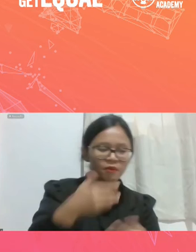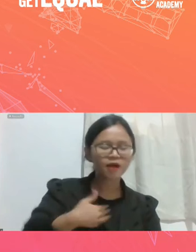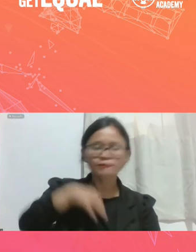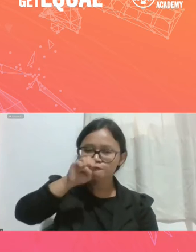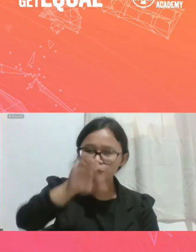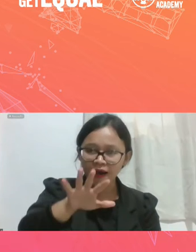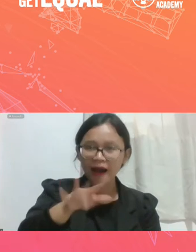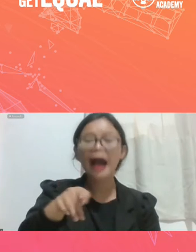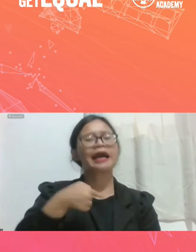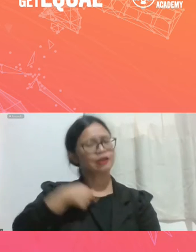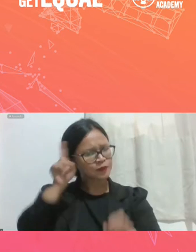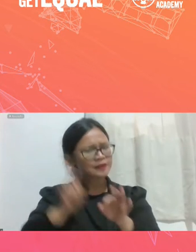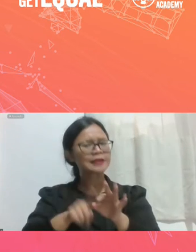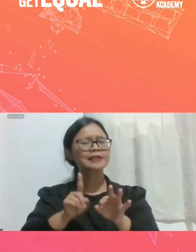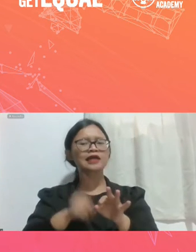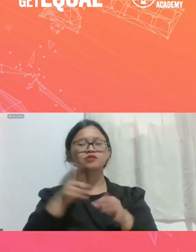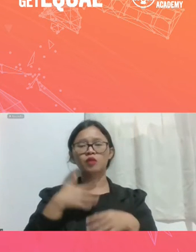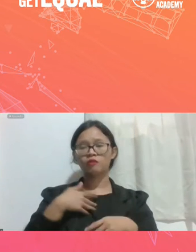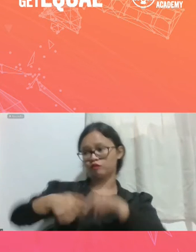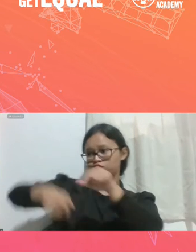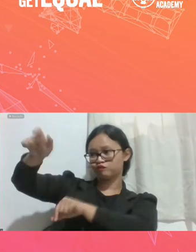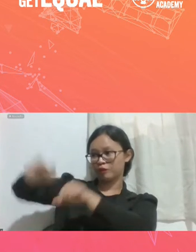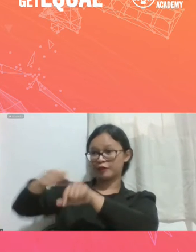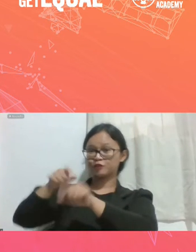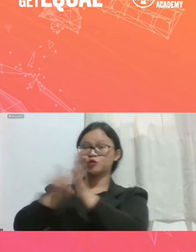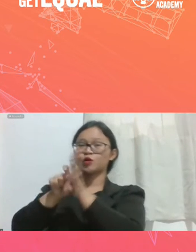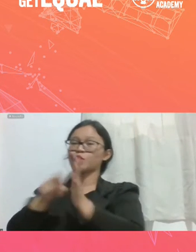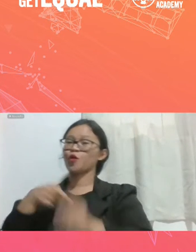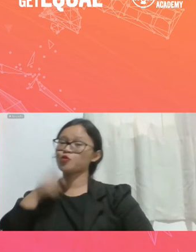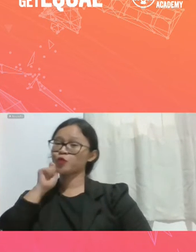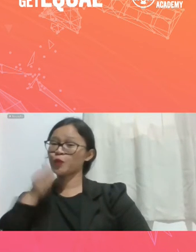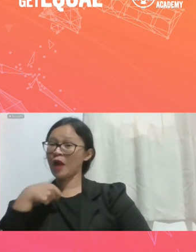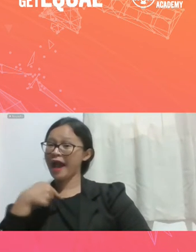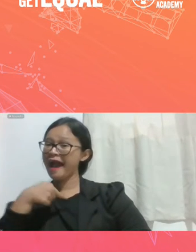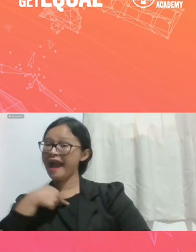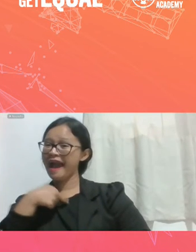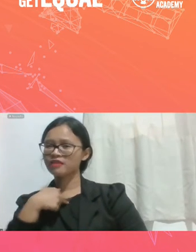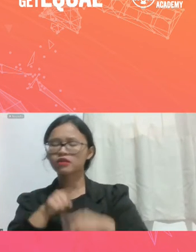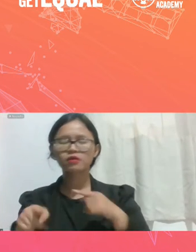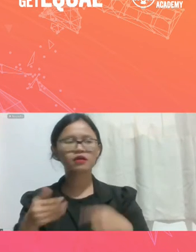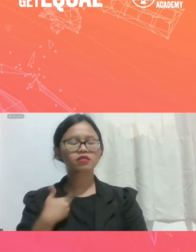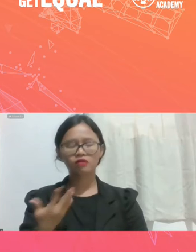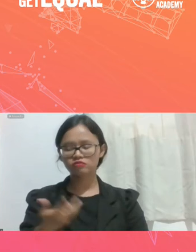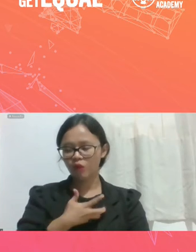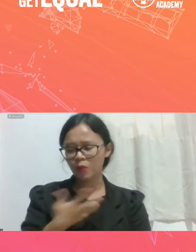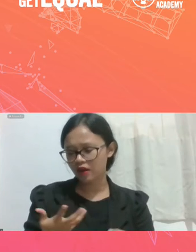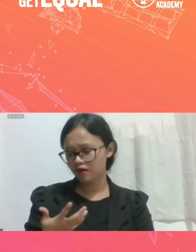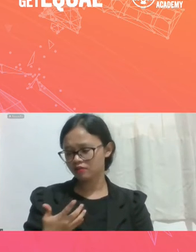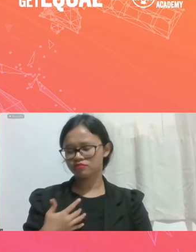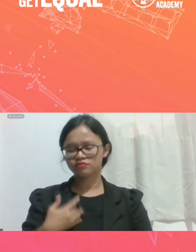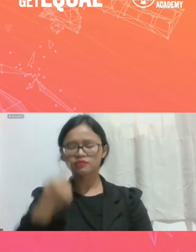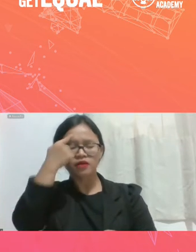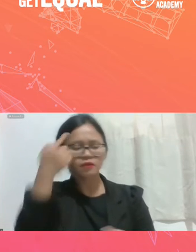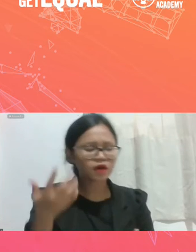loh. Oh, yeah. Karena banyak juga orang sudah setua saya gitu ya. Nggak tahu juga apa yang dia mau gitu ya.